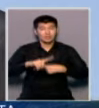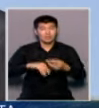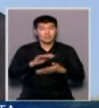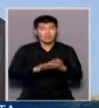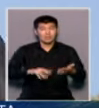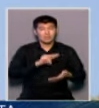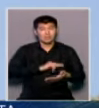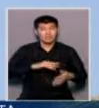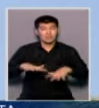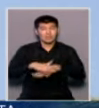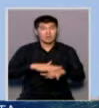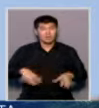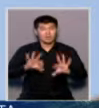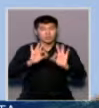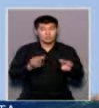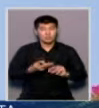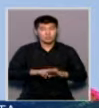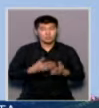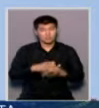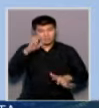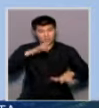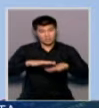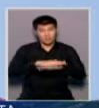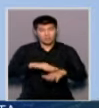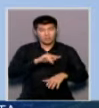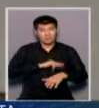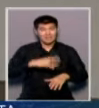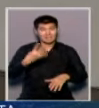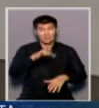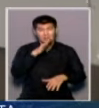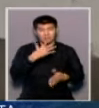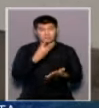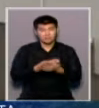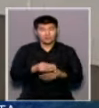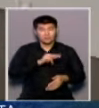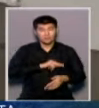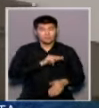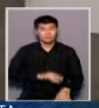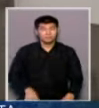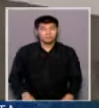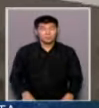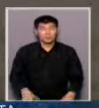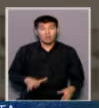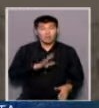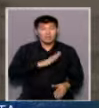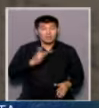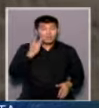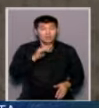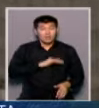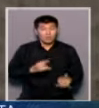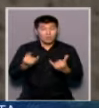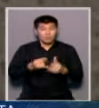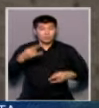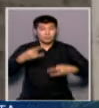трудился в Центре народного творчества, где посвятил государственной службе около 40 лет своей трудовой деятельности. Он также был постоянным гостем